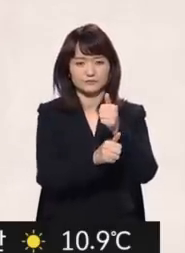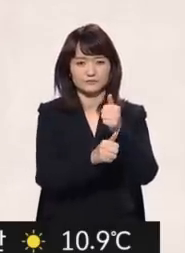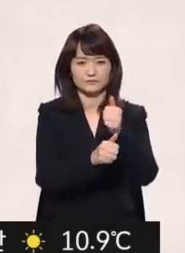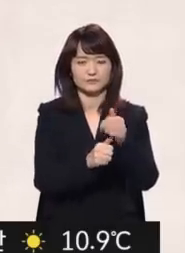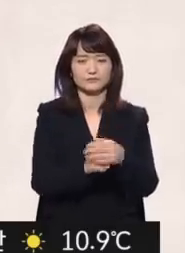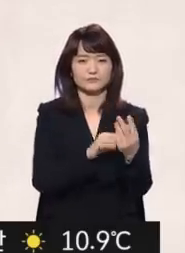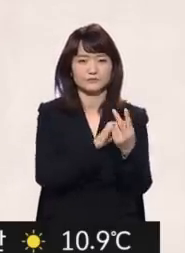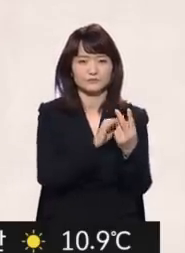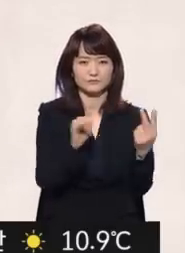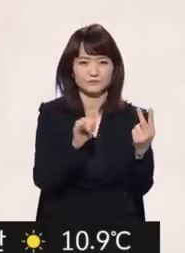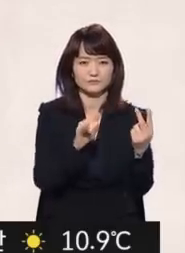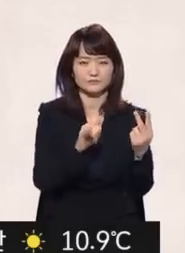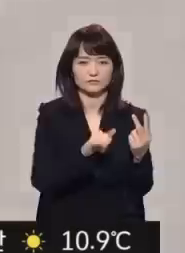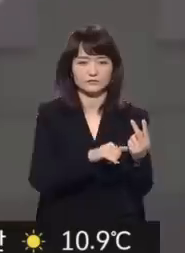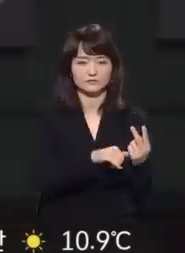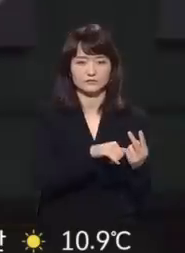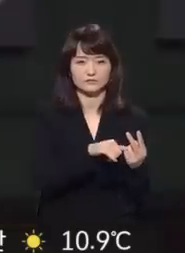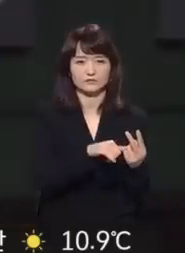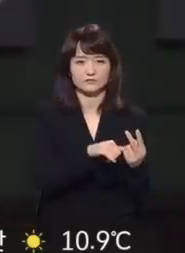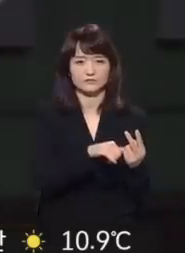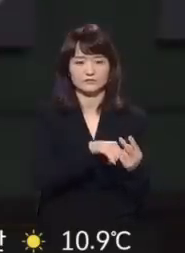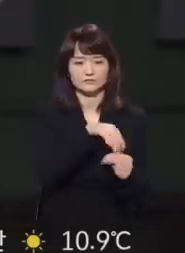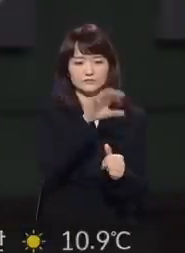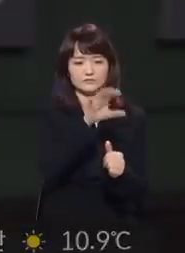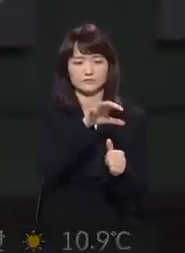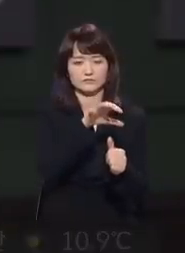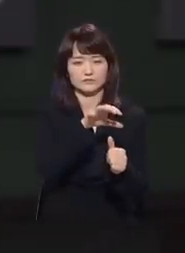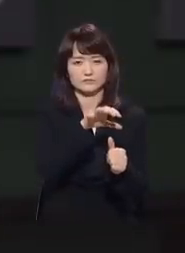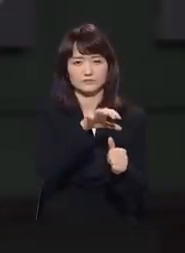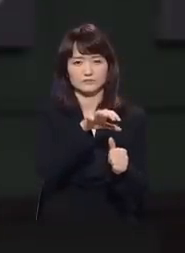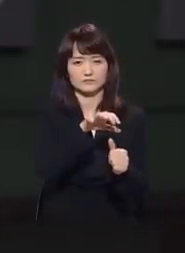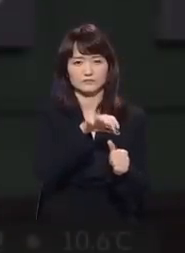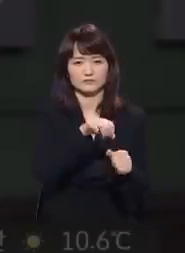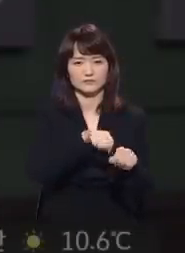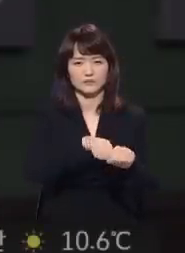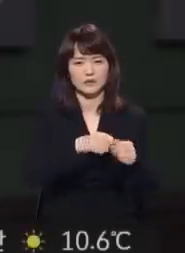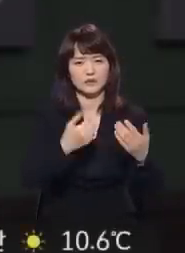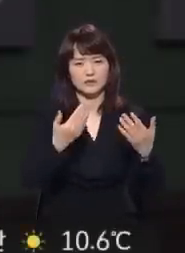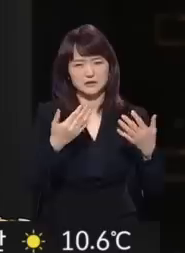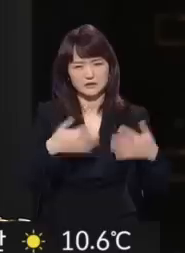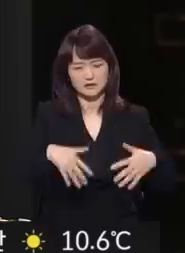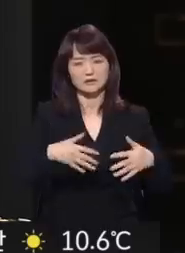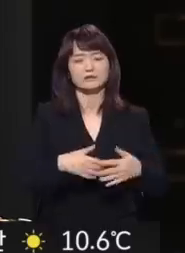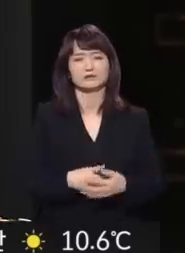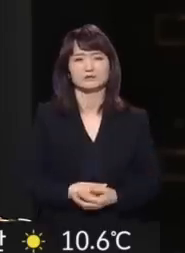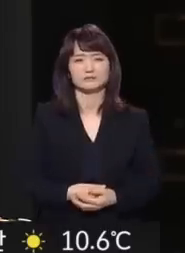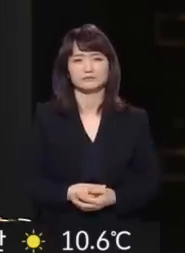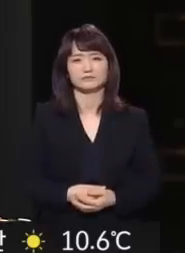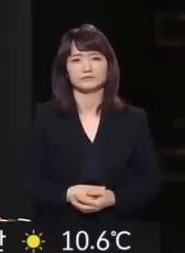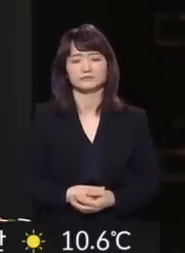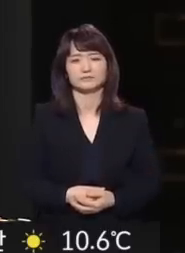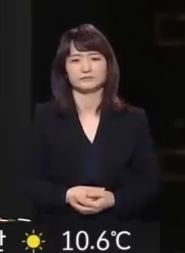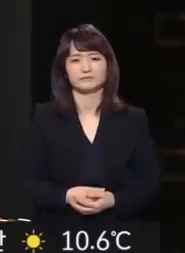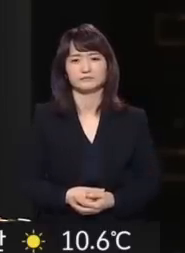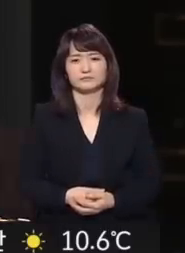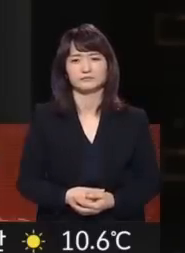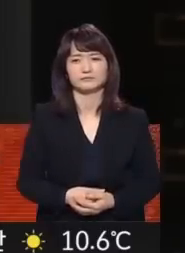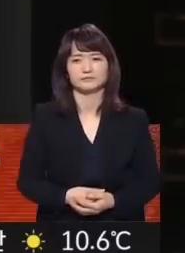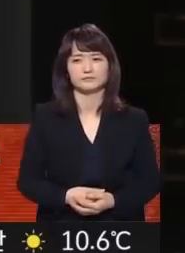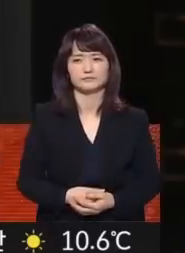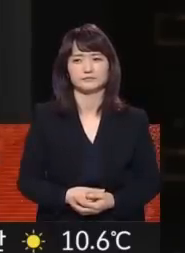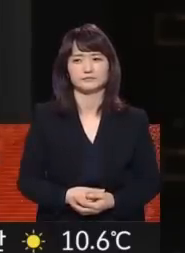내려졌는데이 견책은 가장 약한 수준의 징계에 해당합니다 지금 제가 이제 예정된이